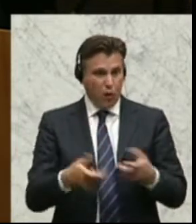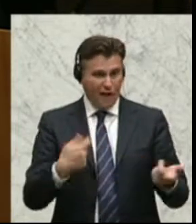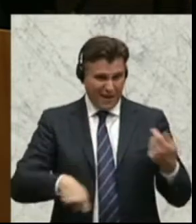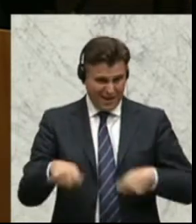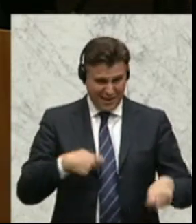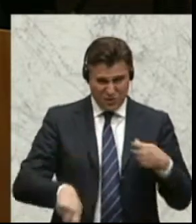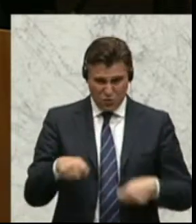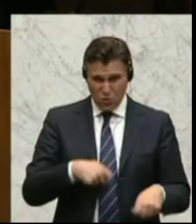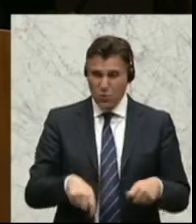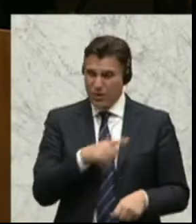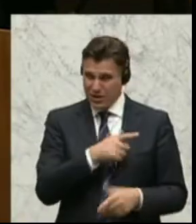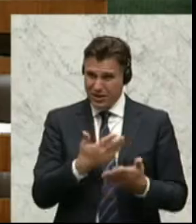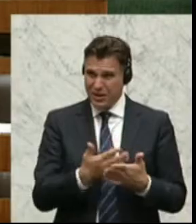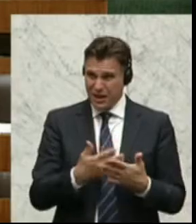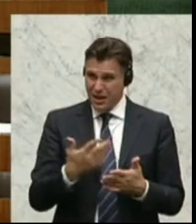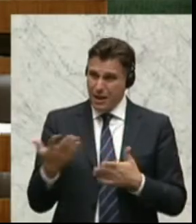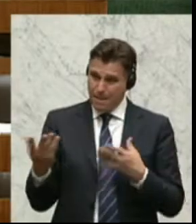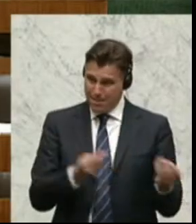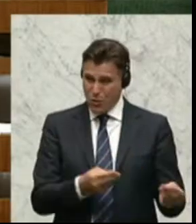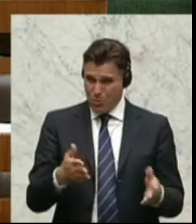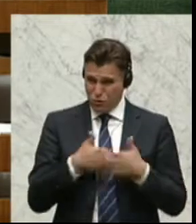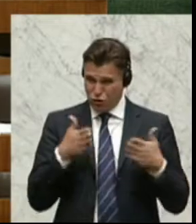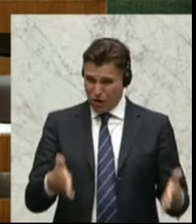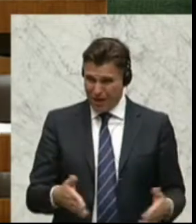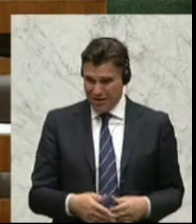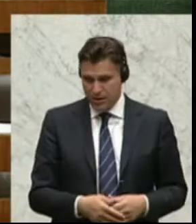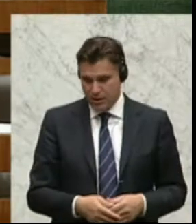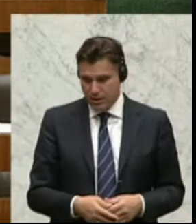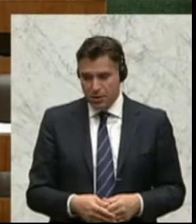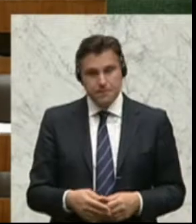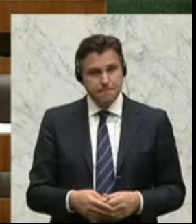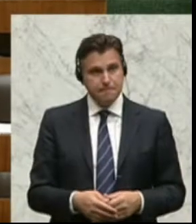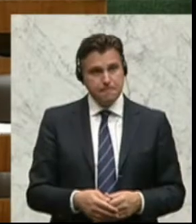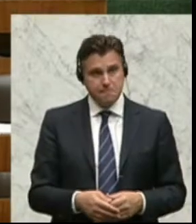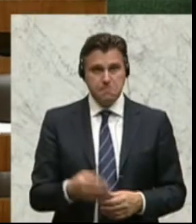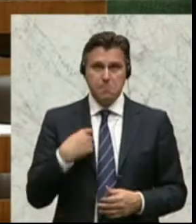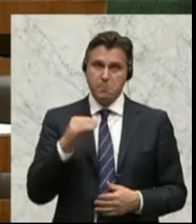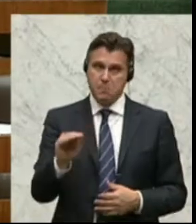Höhe geschädigt zu haben? Darauf musste ich Ihnen schon sagen, dass diese